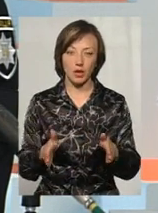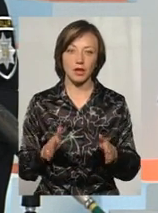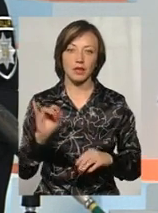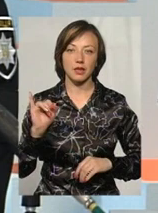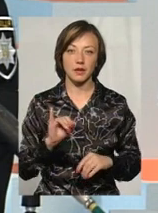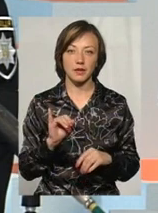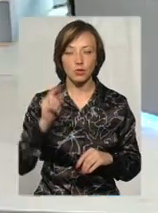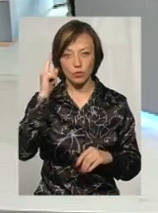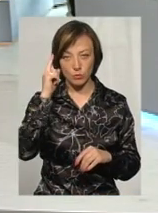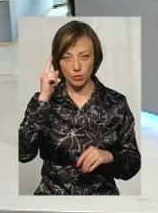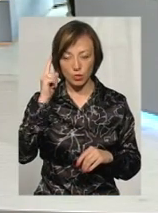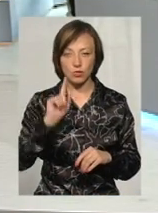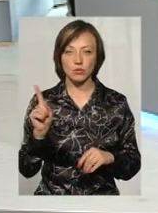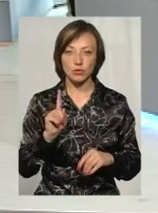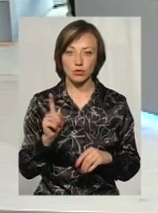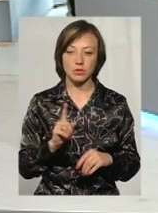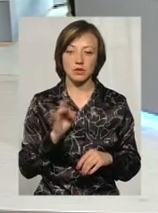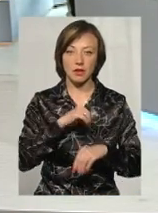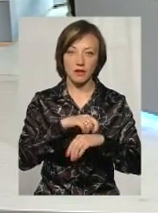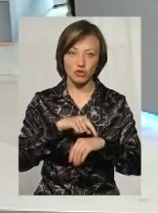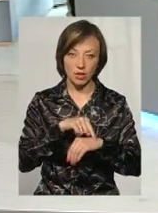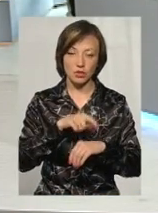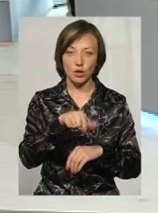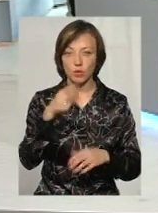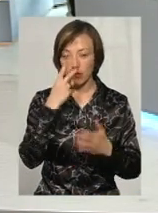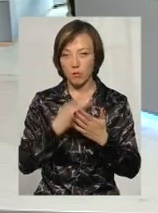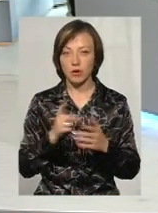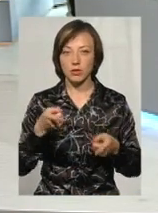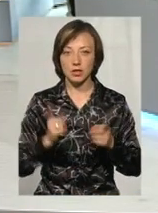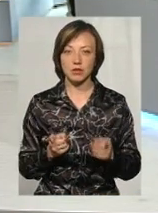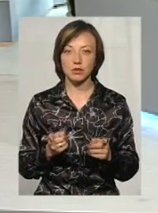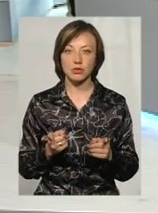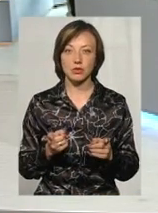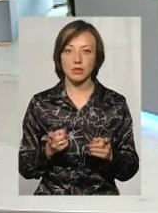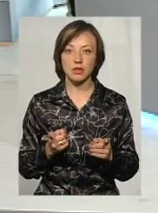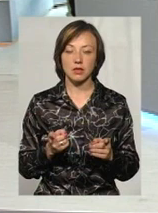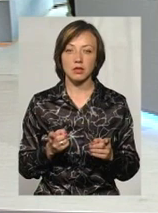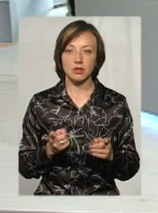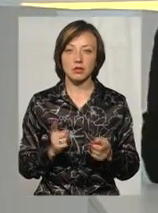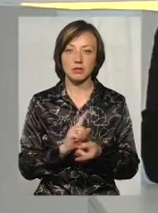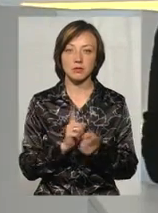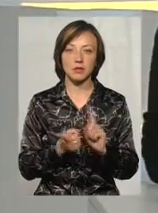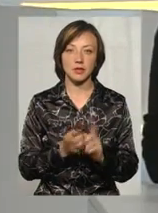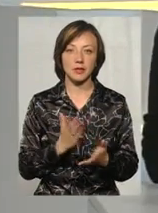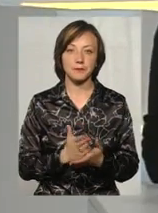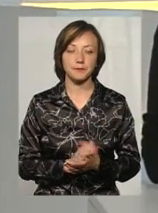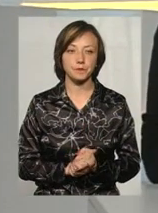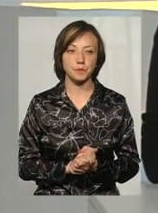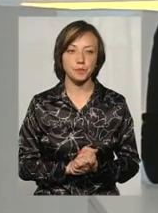І думаю, що за якийсь час люди побачать, що дійсно зміни відбуваються. З приводу